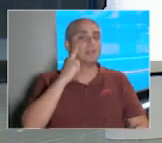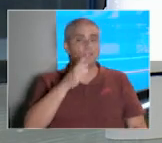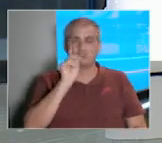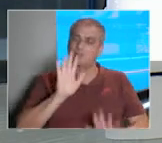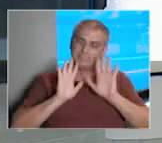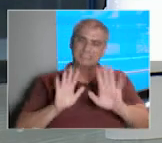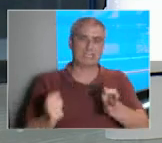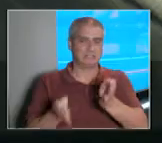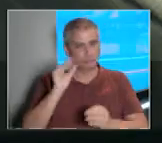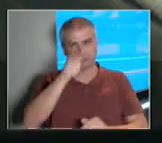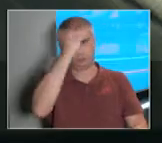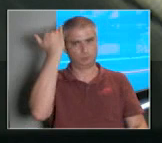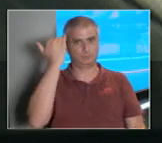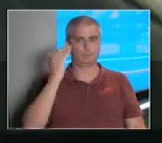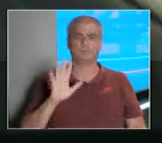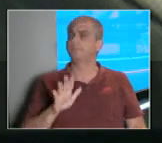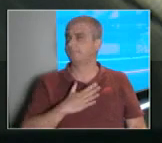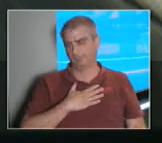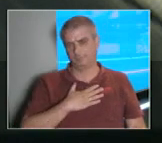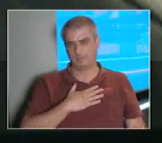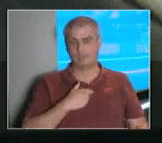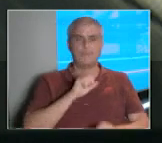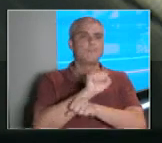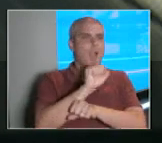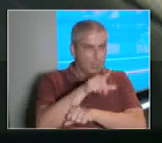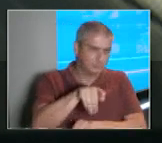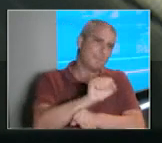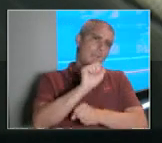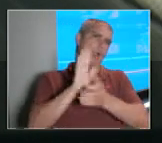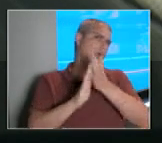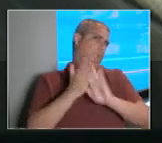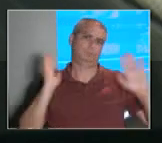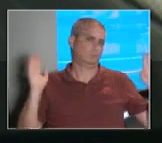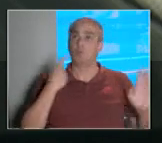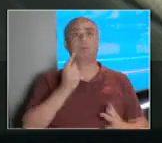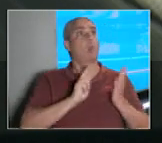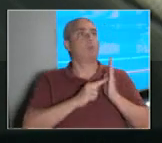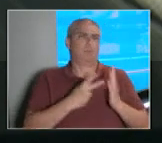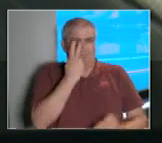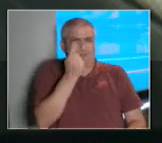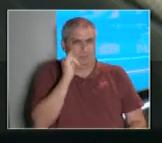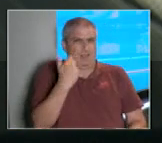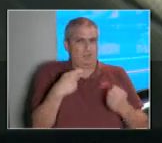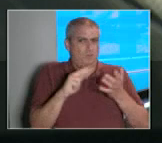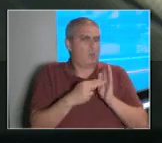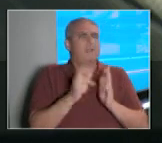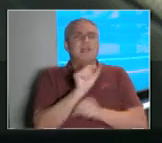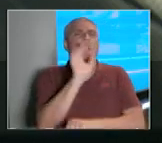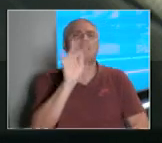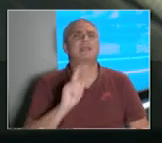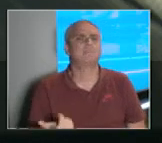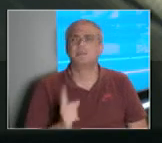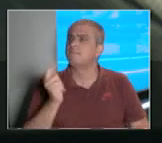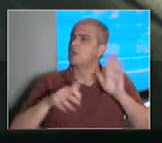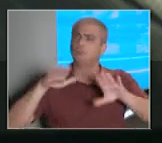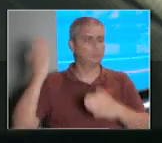לשנאה ולציניות יש גבולות. תראה, אני, מחאה היא מחאה. זה שאומרים היא לא פוליטית. ודאי שהיא פוליטית, למי באים בטענות? מי כאן